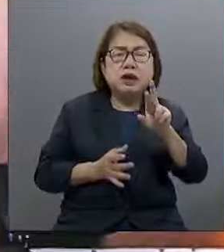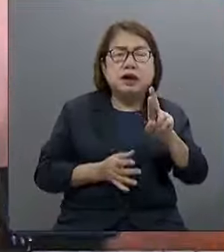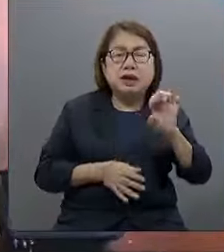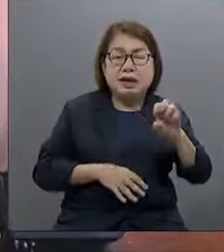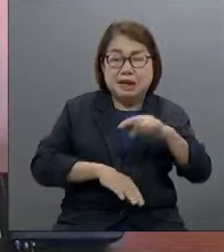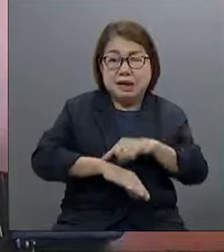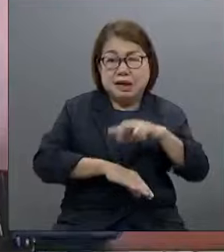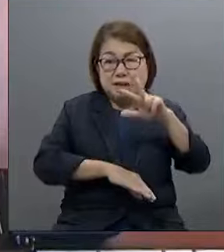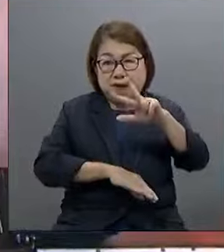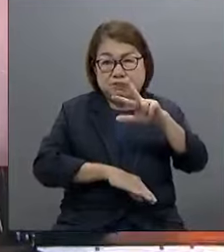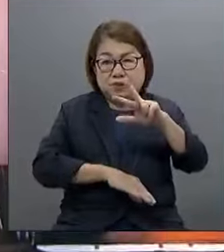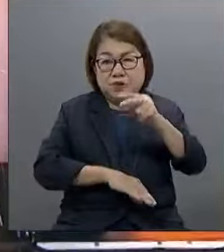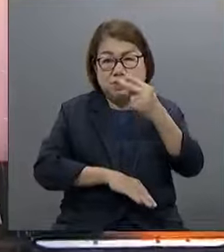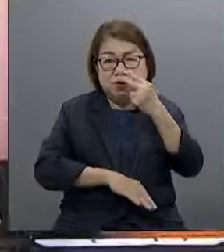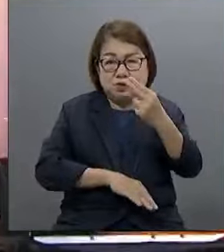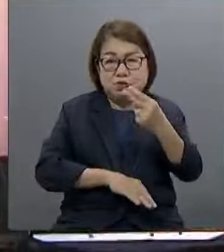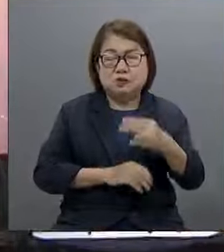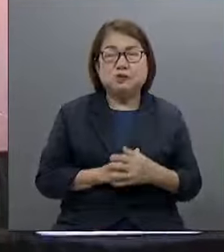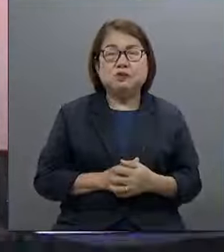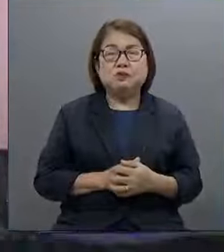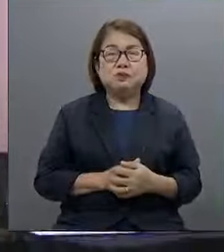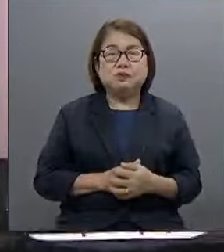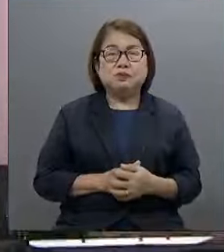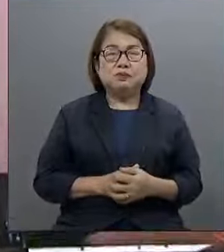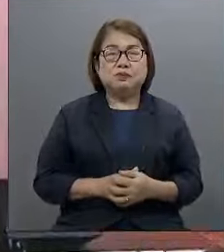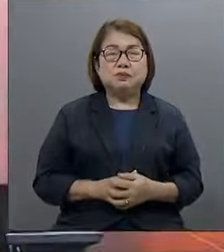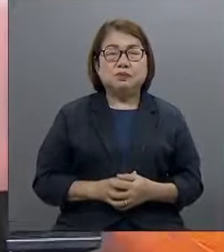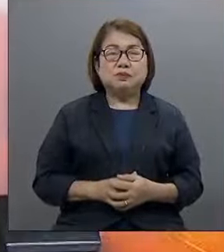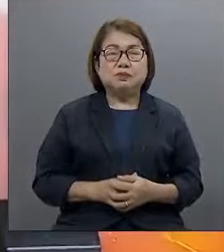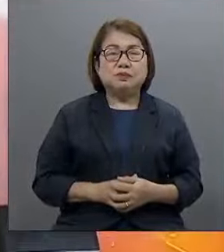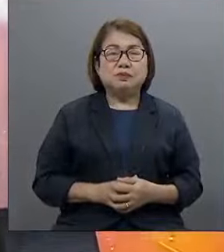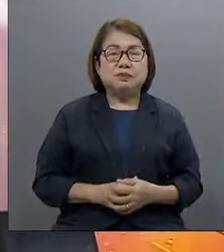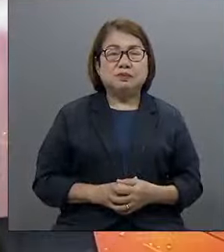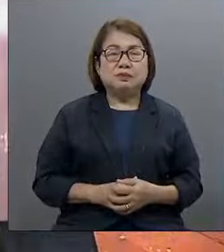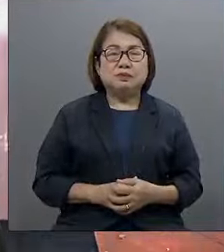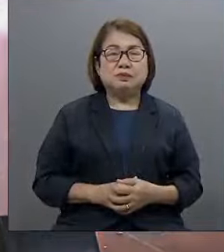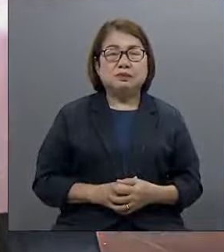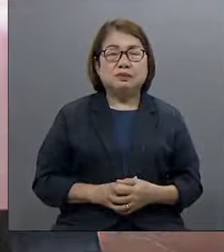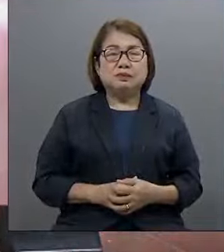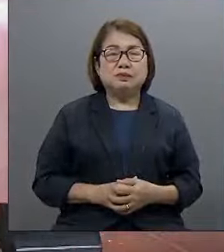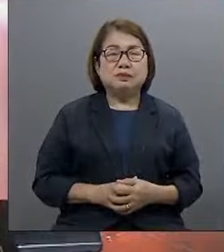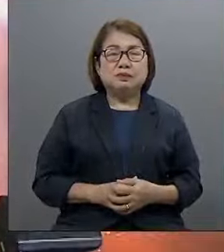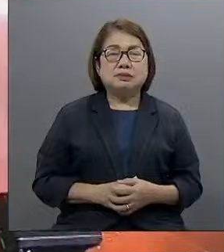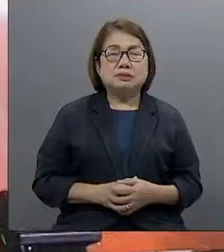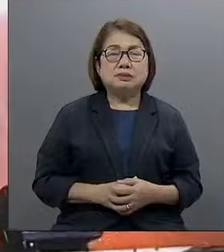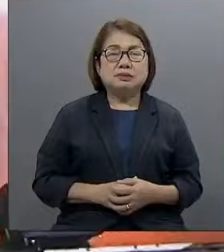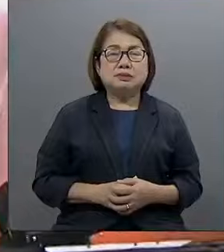ที่สารพันลั่นทุ่งบางเขน